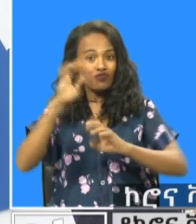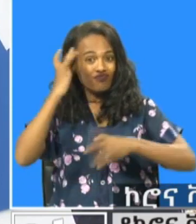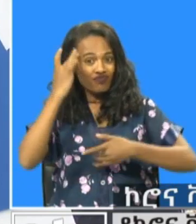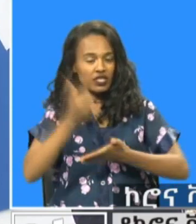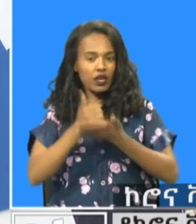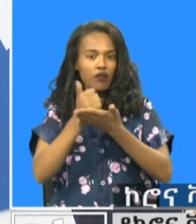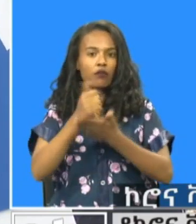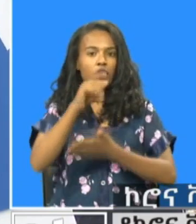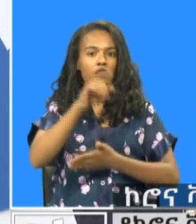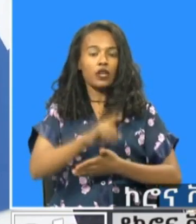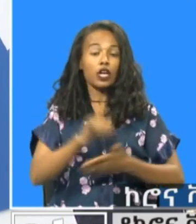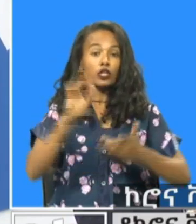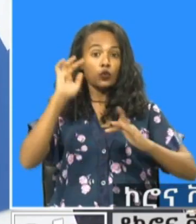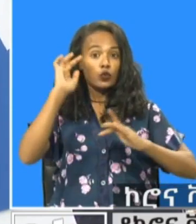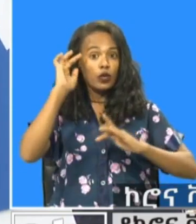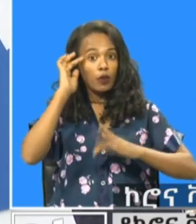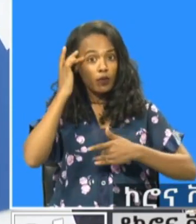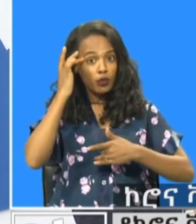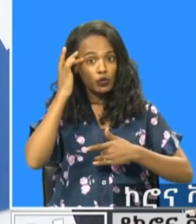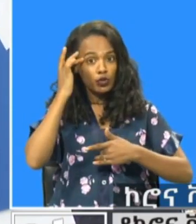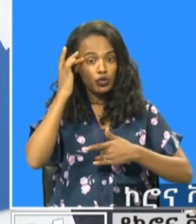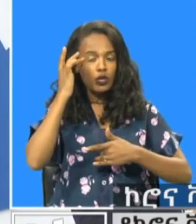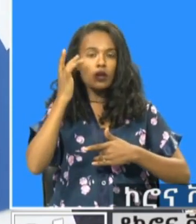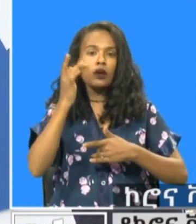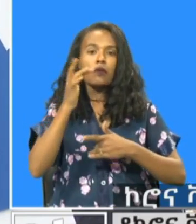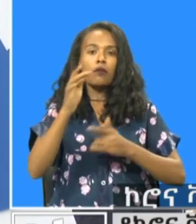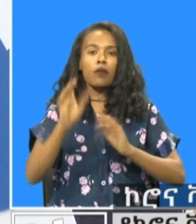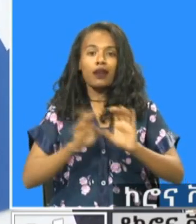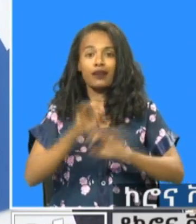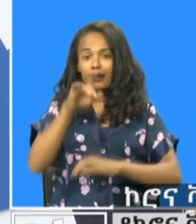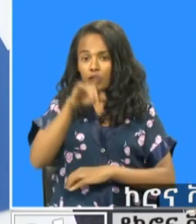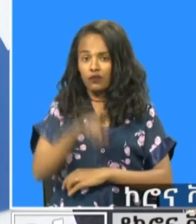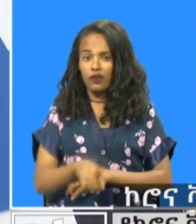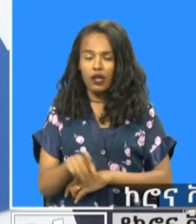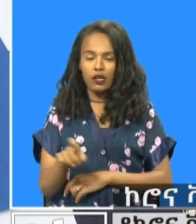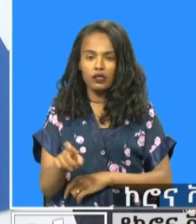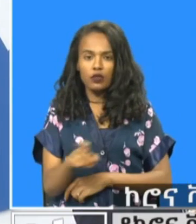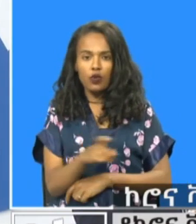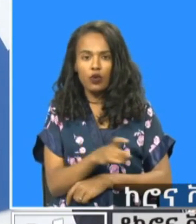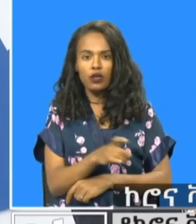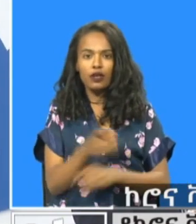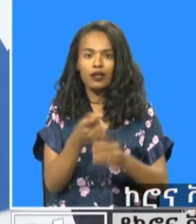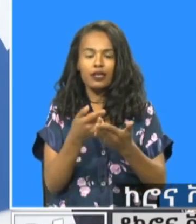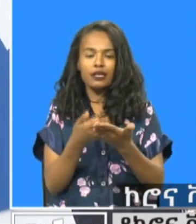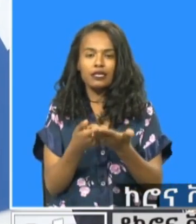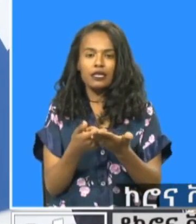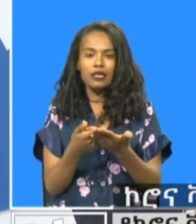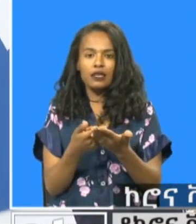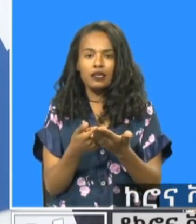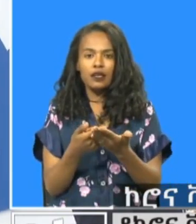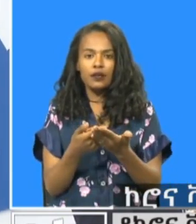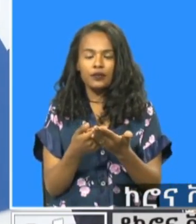ለሚያስፈልጋቸው ታማሚዎች ማድረግ አስፈላጊ በመሆኑ እነዚህ